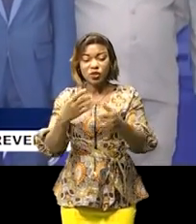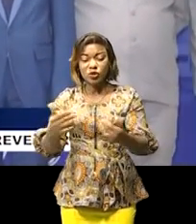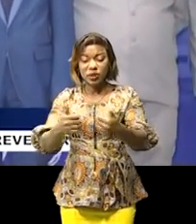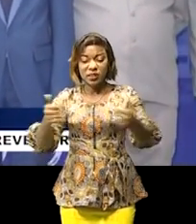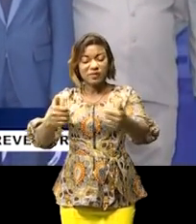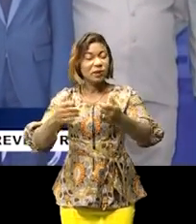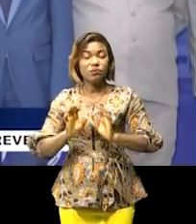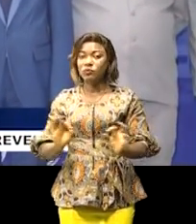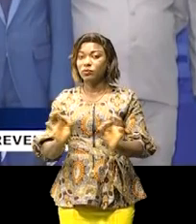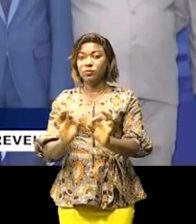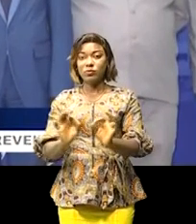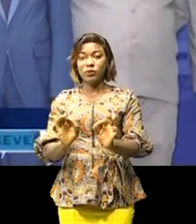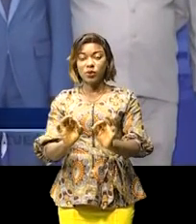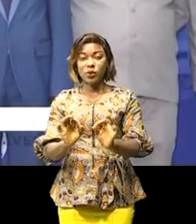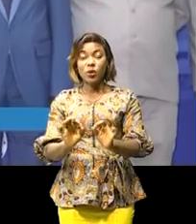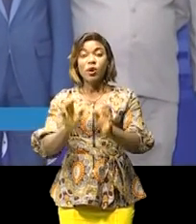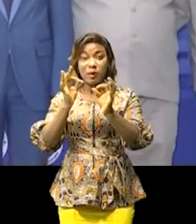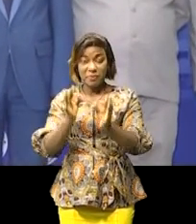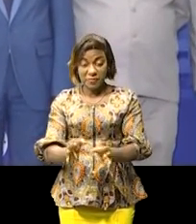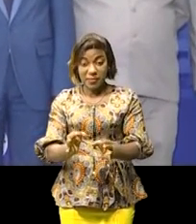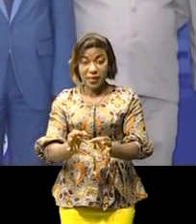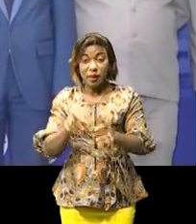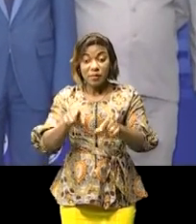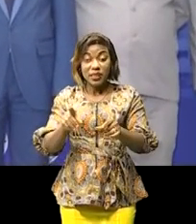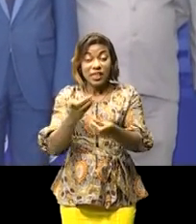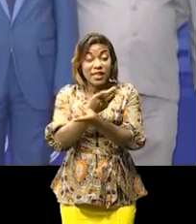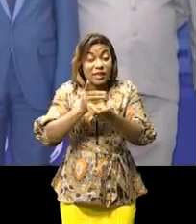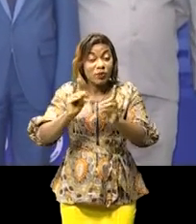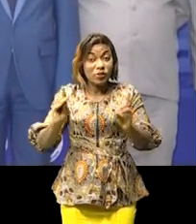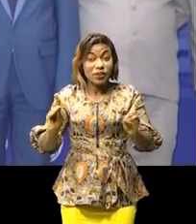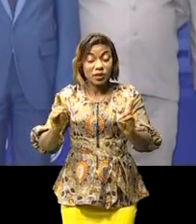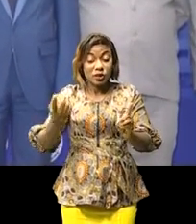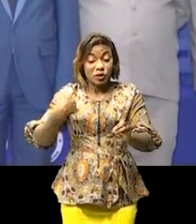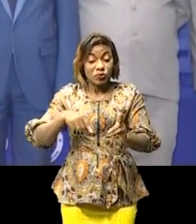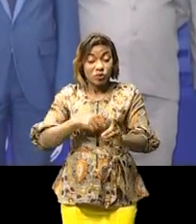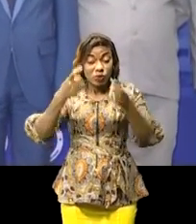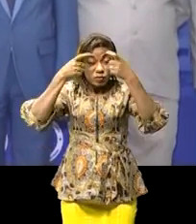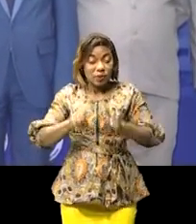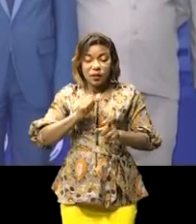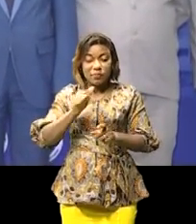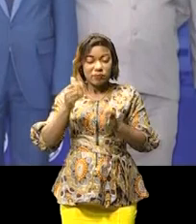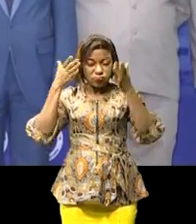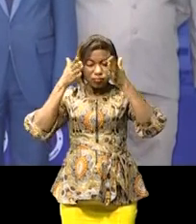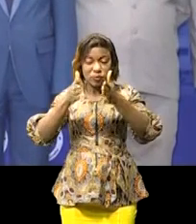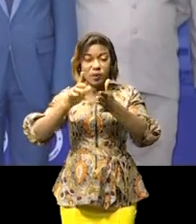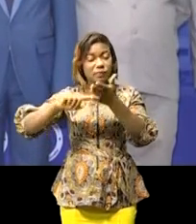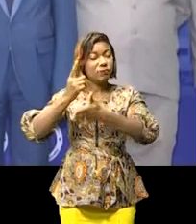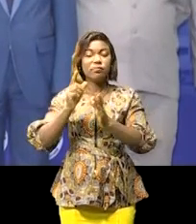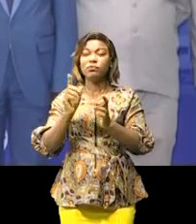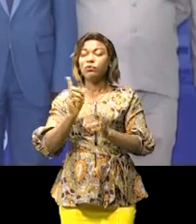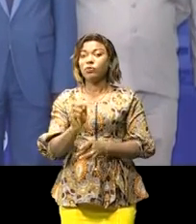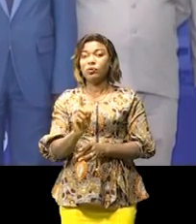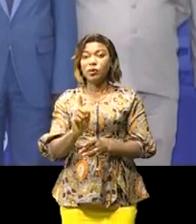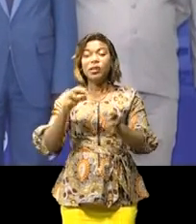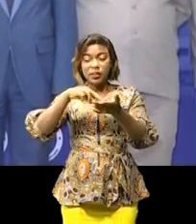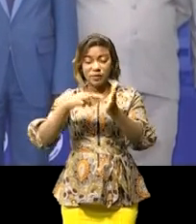admettre que c'est la règle de la démocratie. Nous ne sommes pas obligés de regarder à la même direction pour l'admettre. C'est la règle